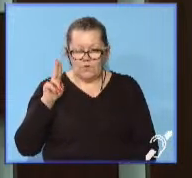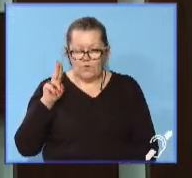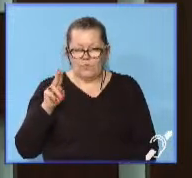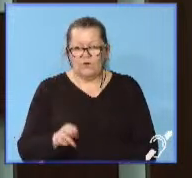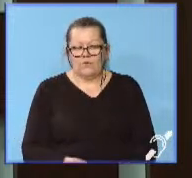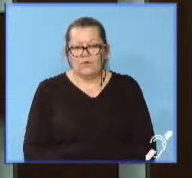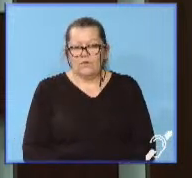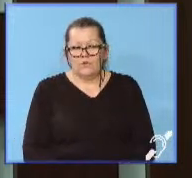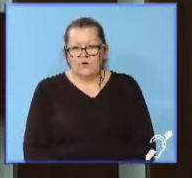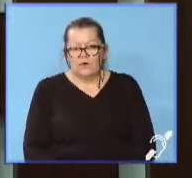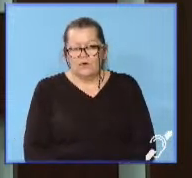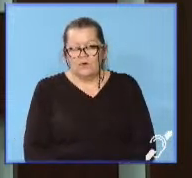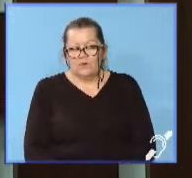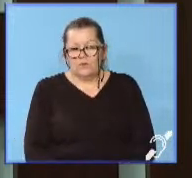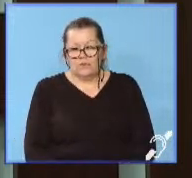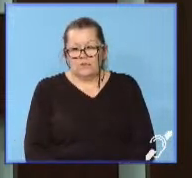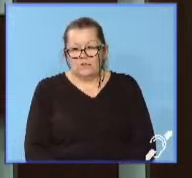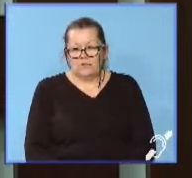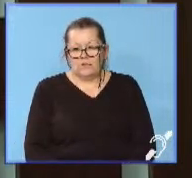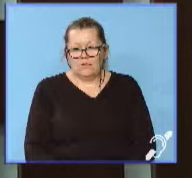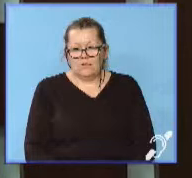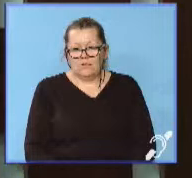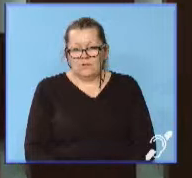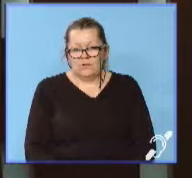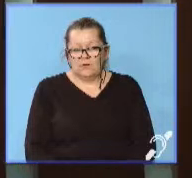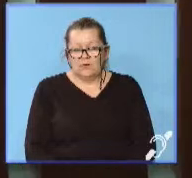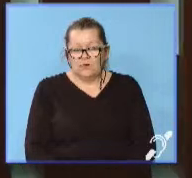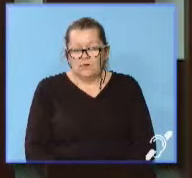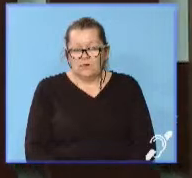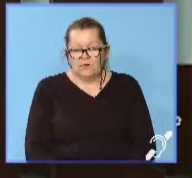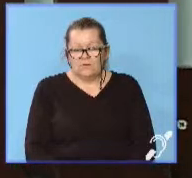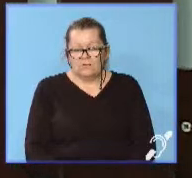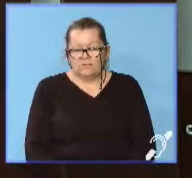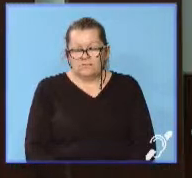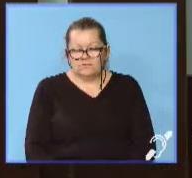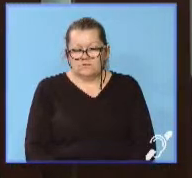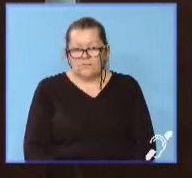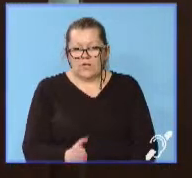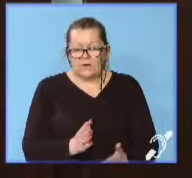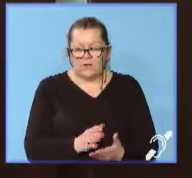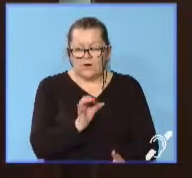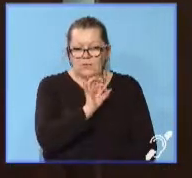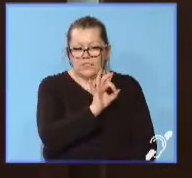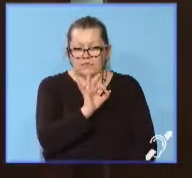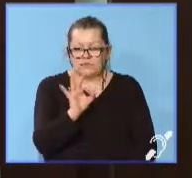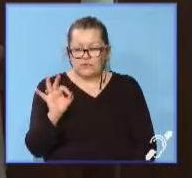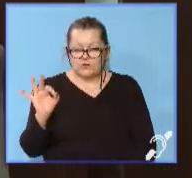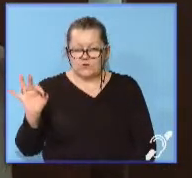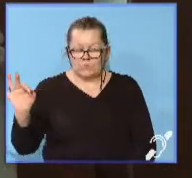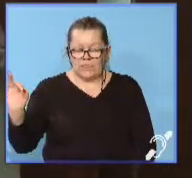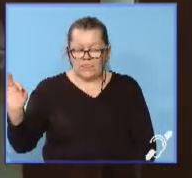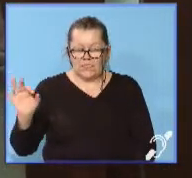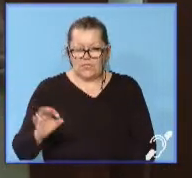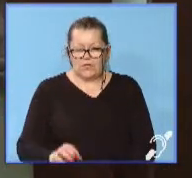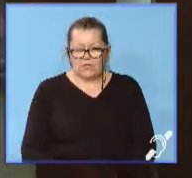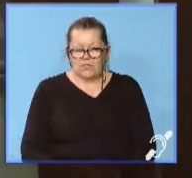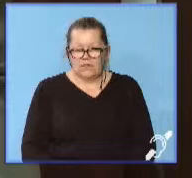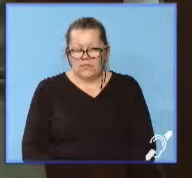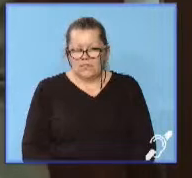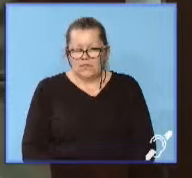întrebări așa cum mi ați adresat o dumneavoastră totuși ce trebuie subliniat Aici este că